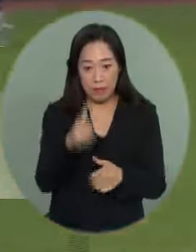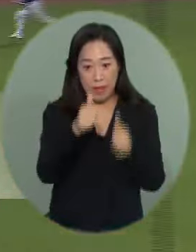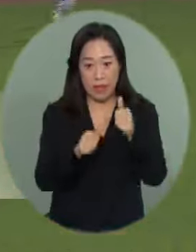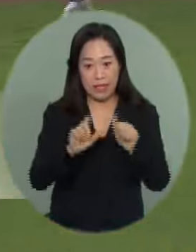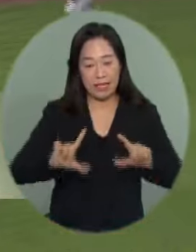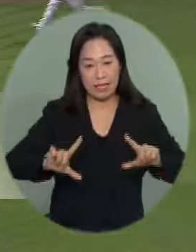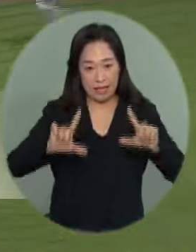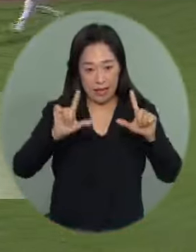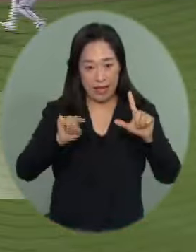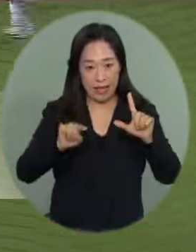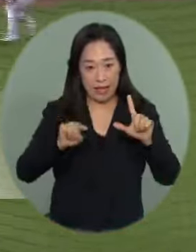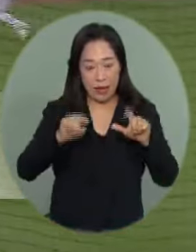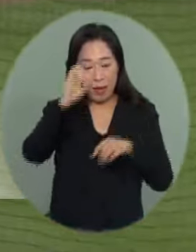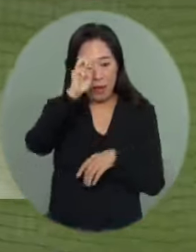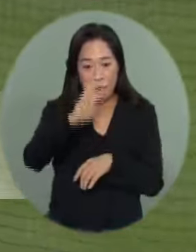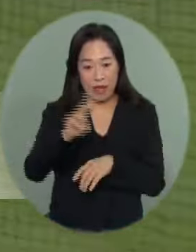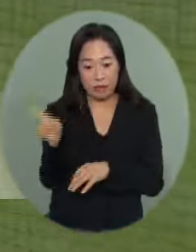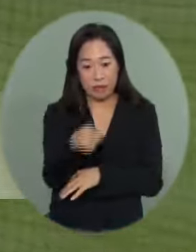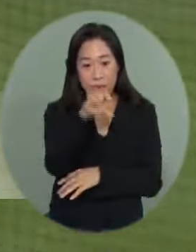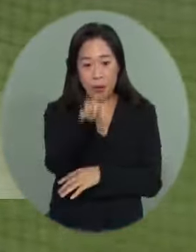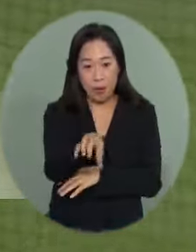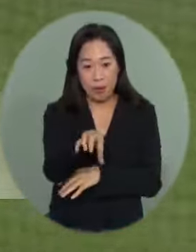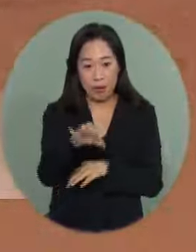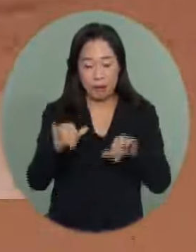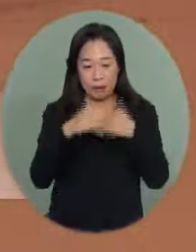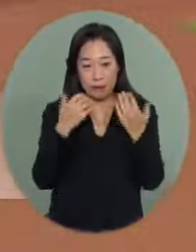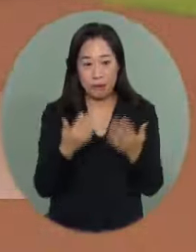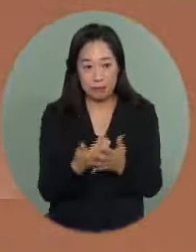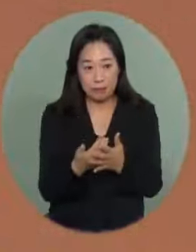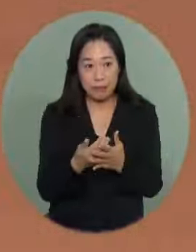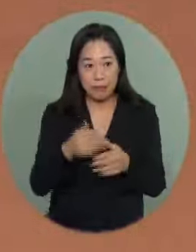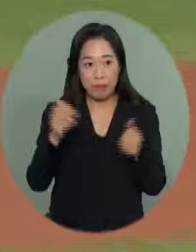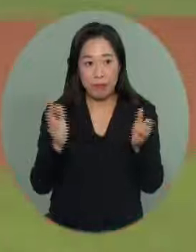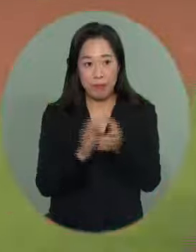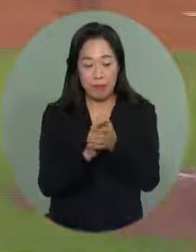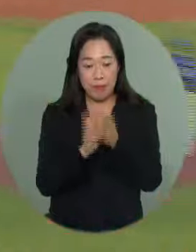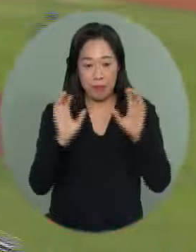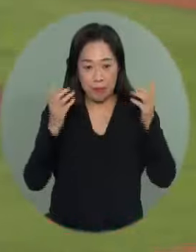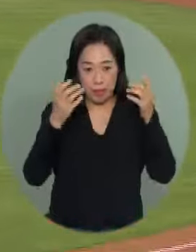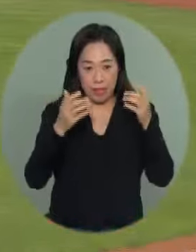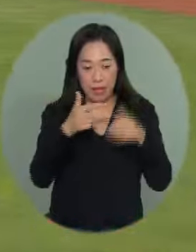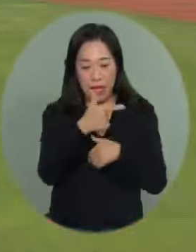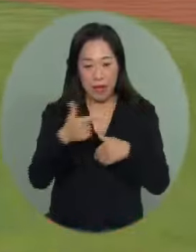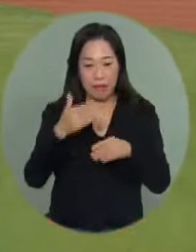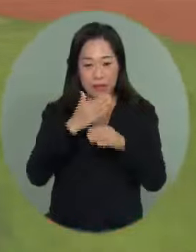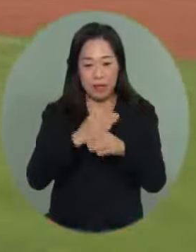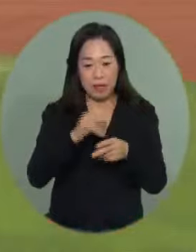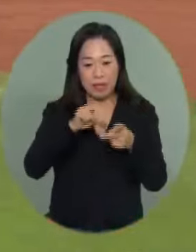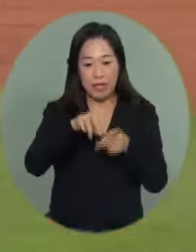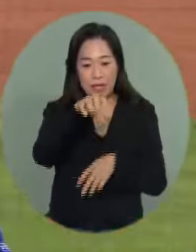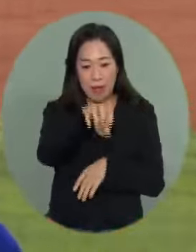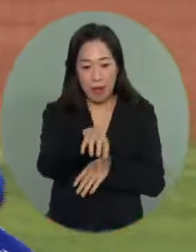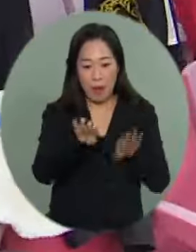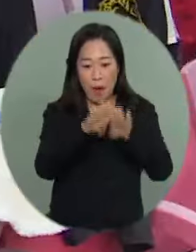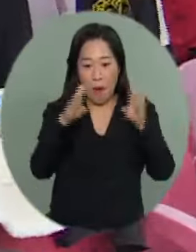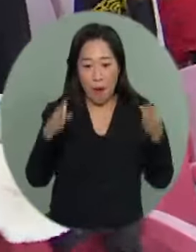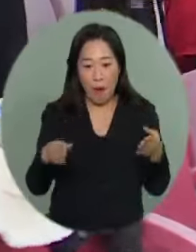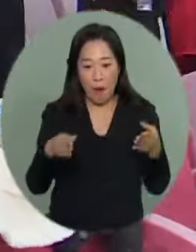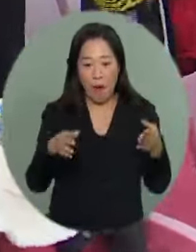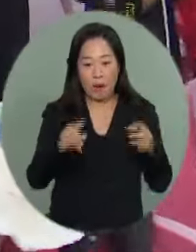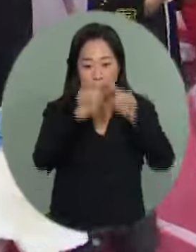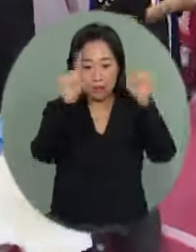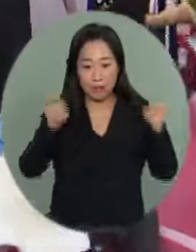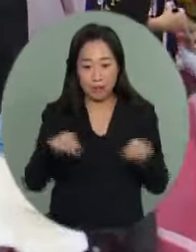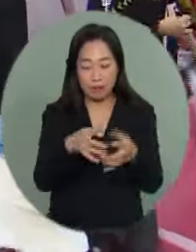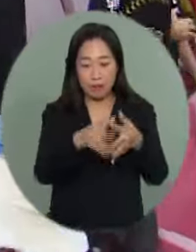날 광주 기아 챔피언스 필드에서 단체 응원전, 김대중 컨벤션 센터 야외 무대에도 대형 스크린을